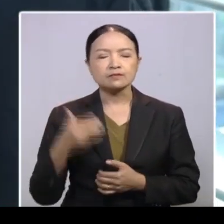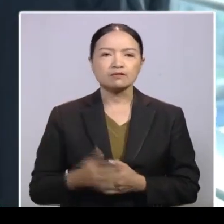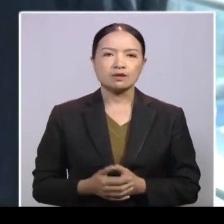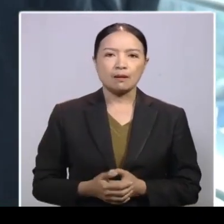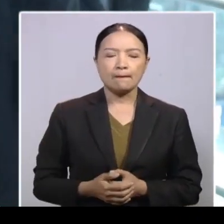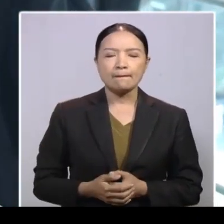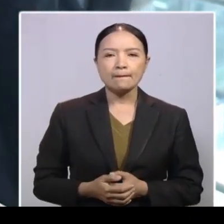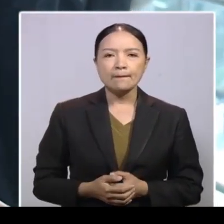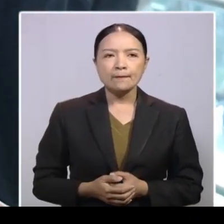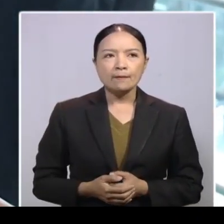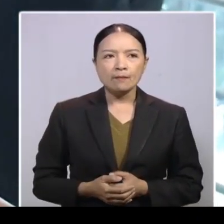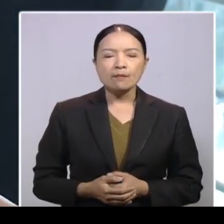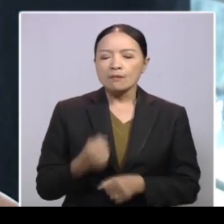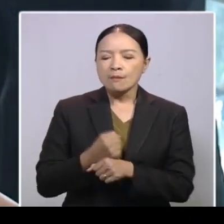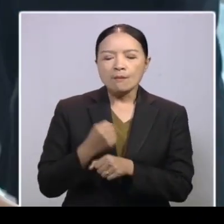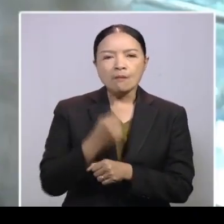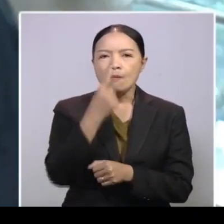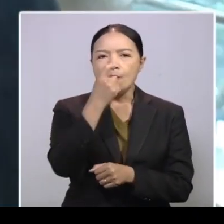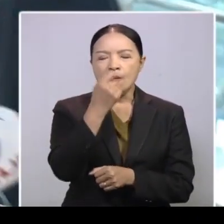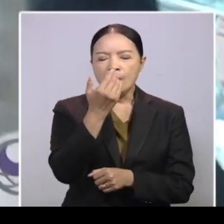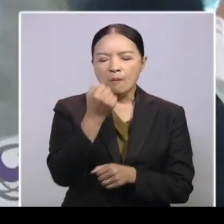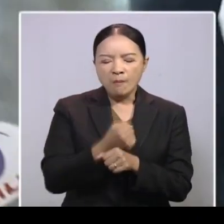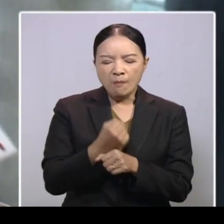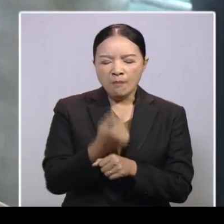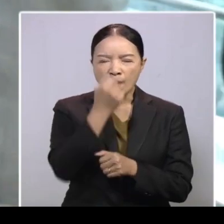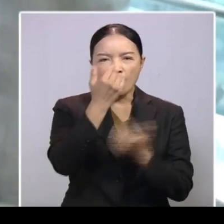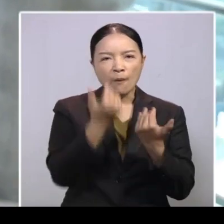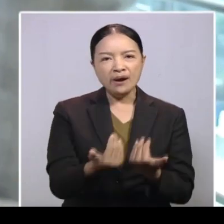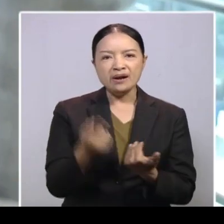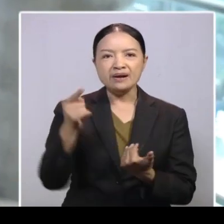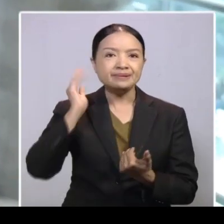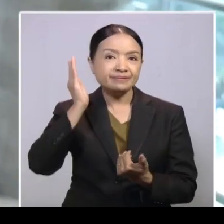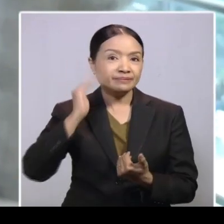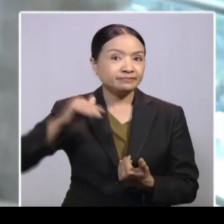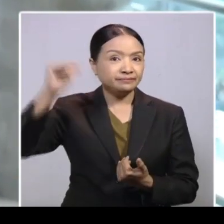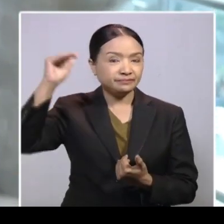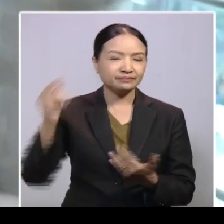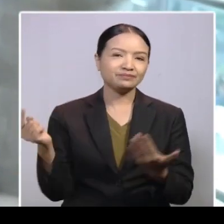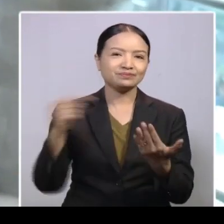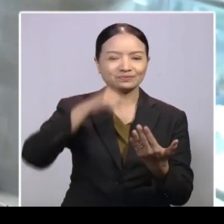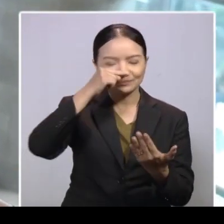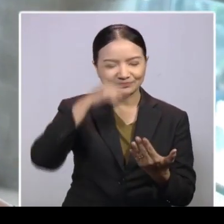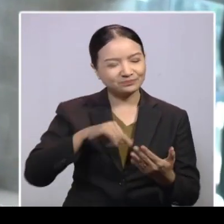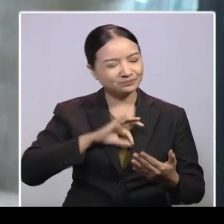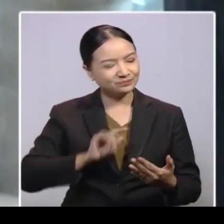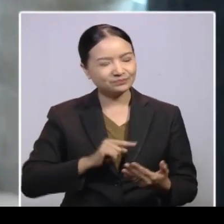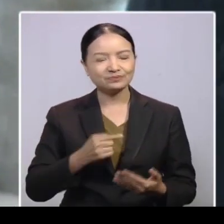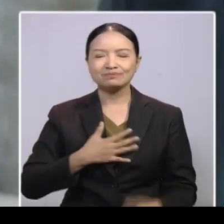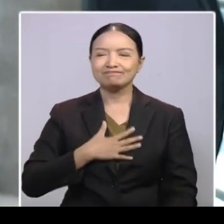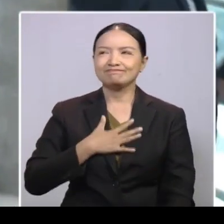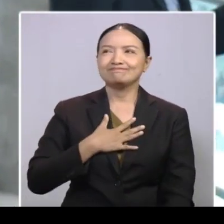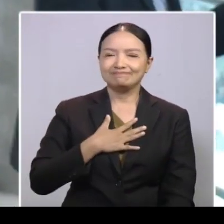มันก็ทำงานไม่ได้พี ่วันนี้เดี๋ยวได้กลับแล้ว ก็ดีใจครับพี่โล่งใจ